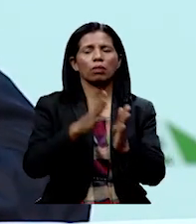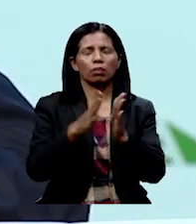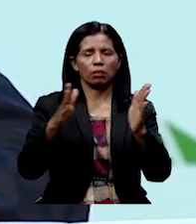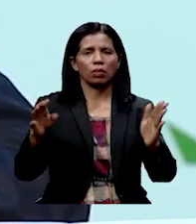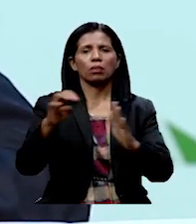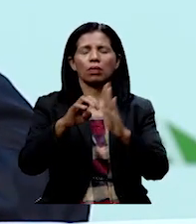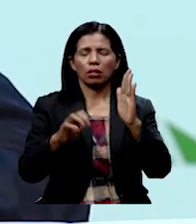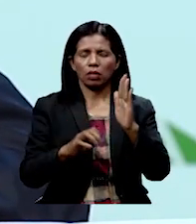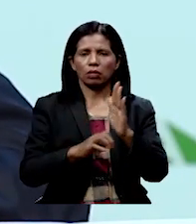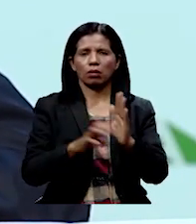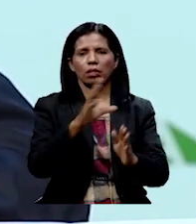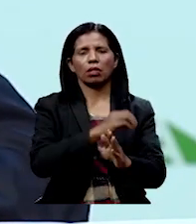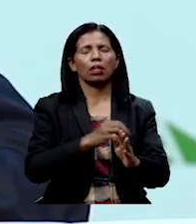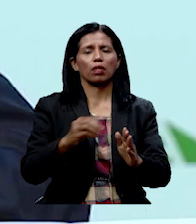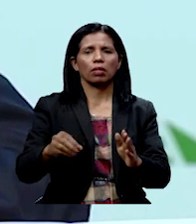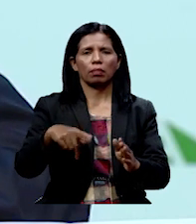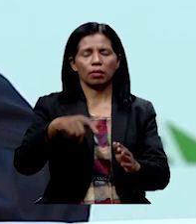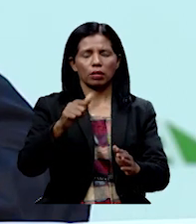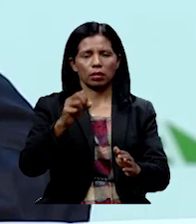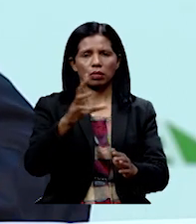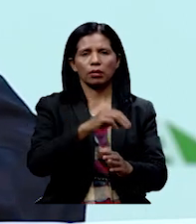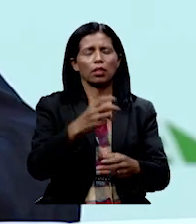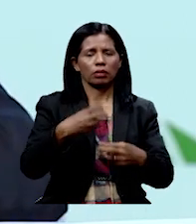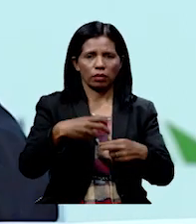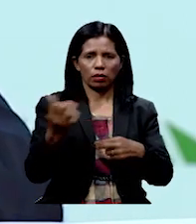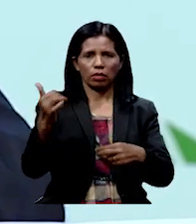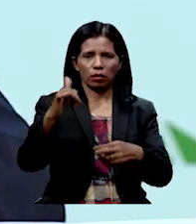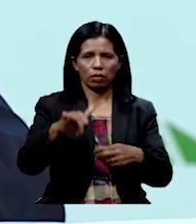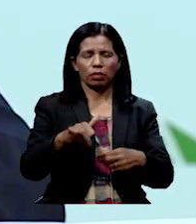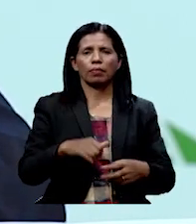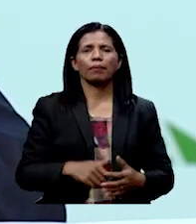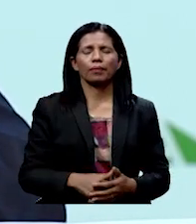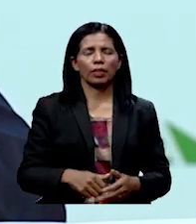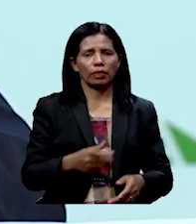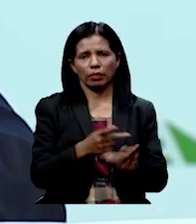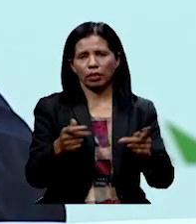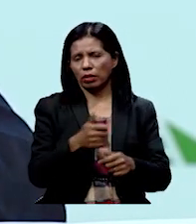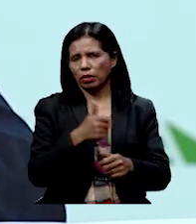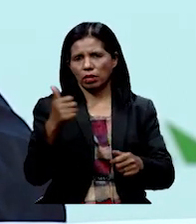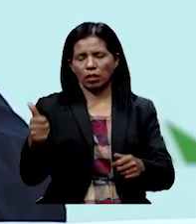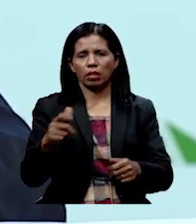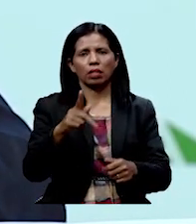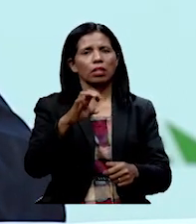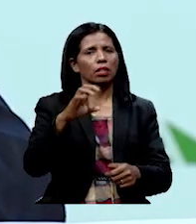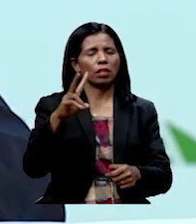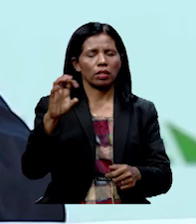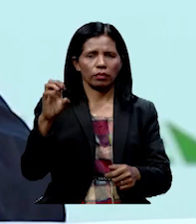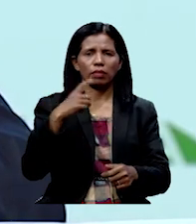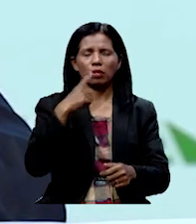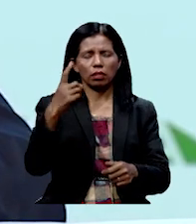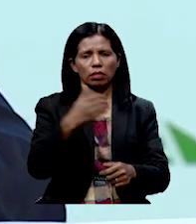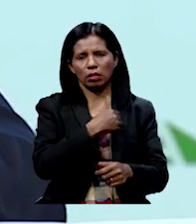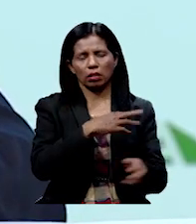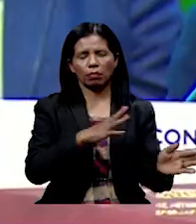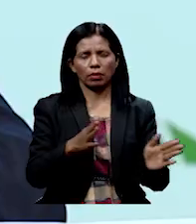Estado Unien, no resolução pacífica ba crise Сира li hosi compromisso. E aparte selo, Kiev ateten, Сира se dau preparado ba